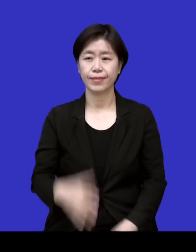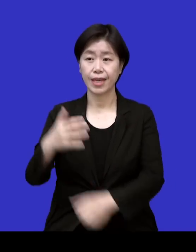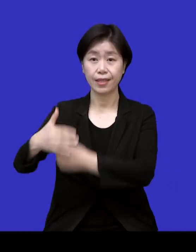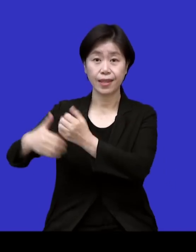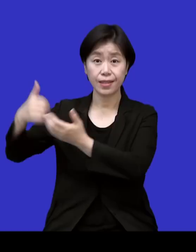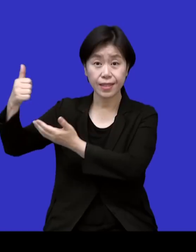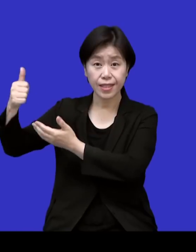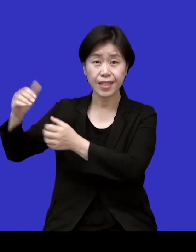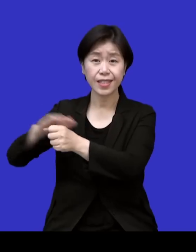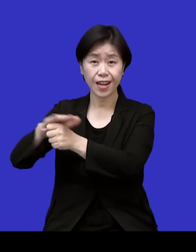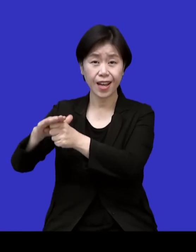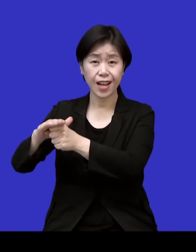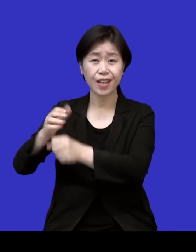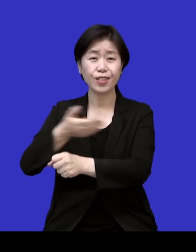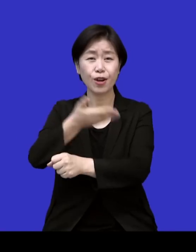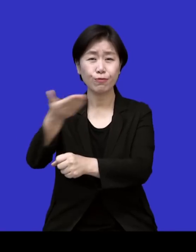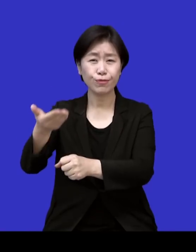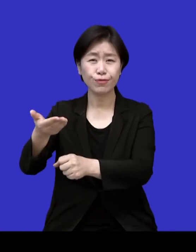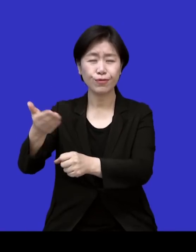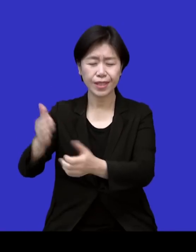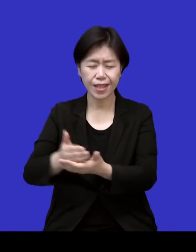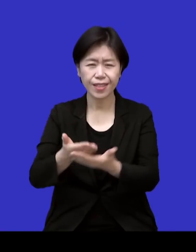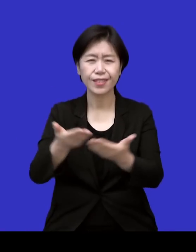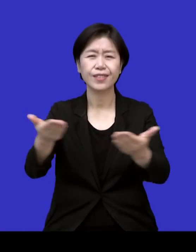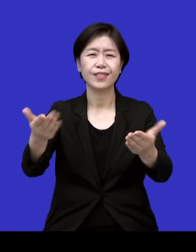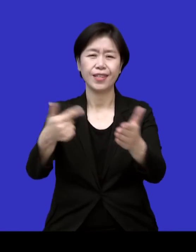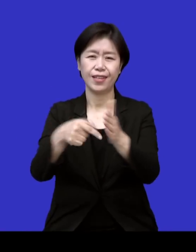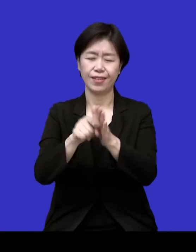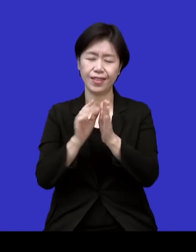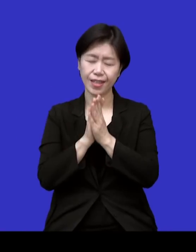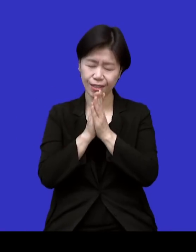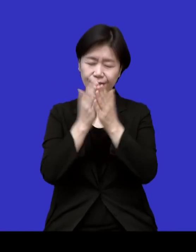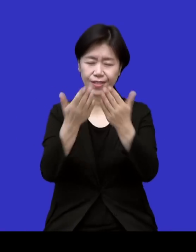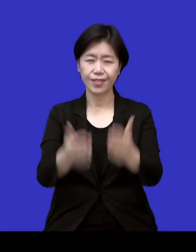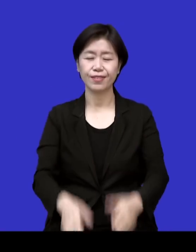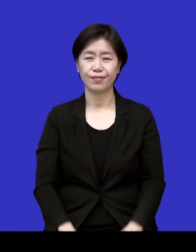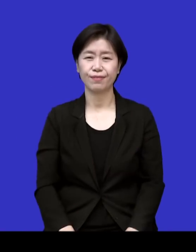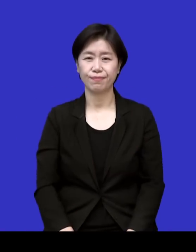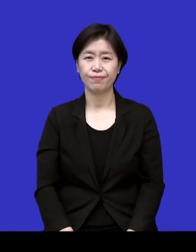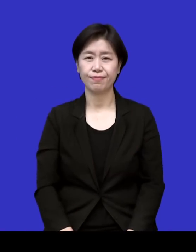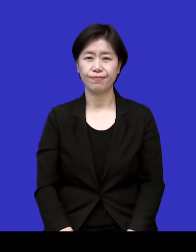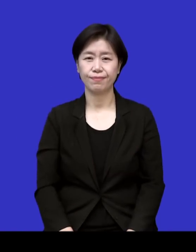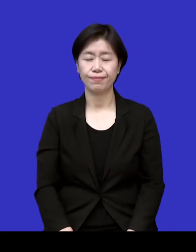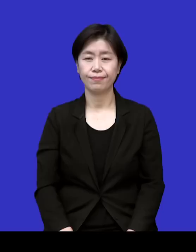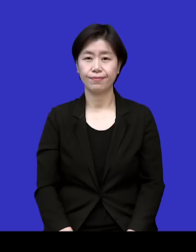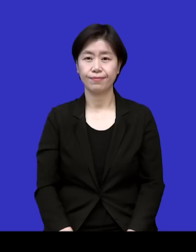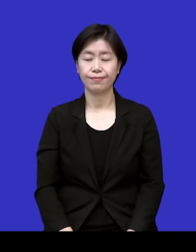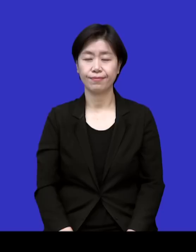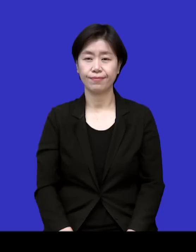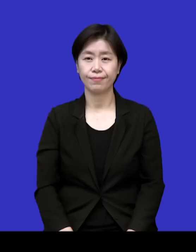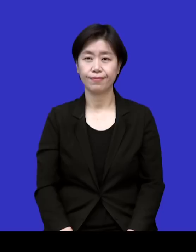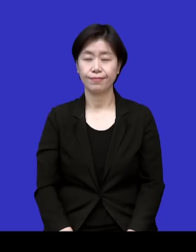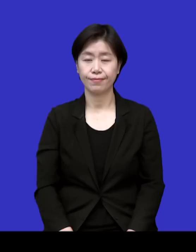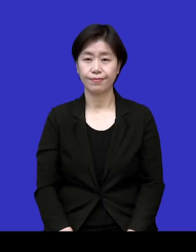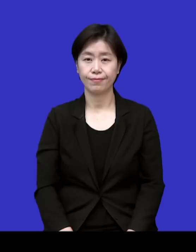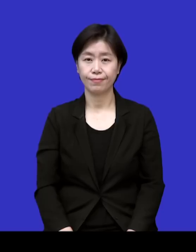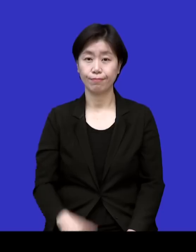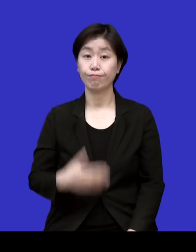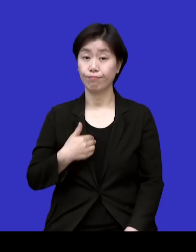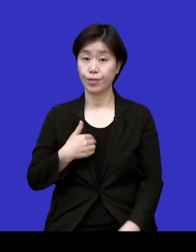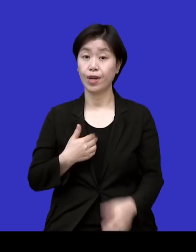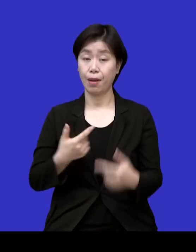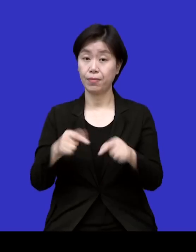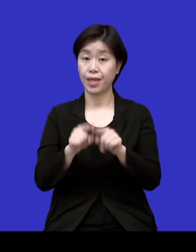사랑이 그분들에게 좀 닿기를 기도하겠습니다. 네, 저희도 꼭 명심하고 그런 기도를 같이